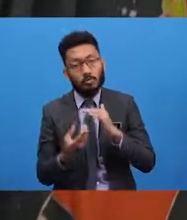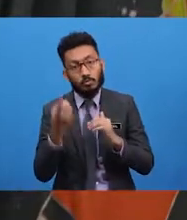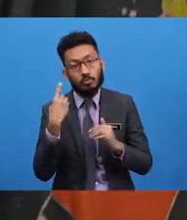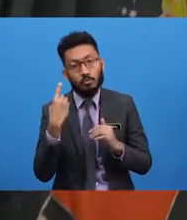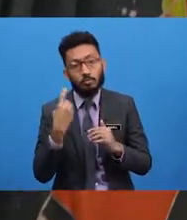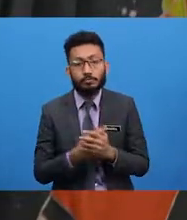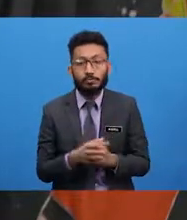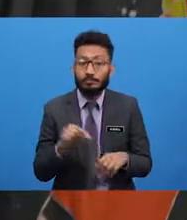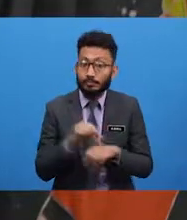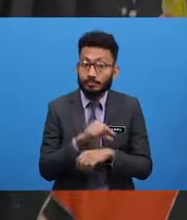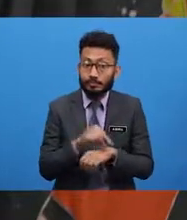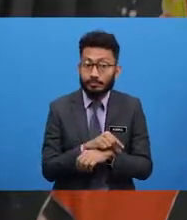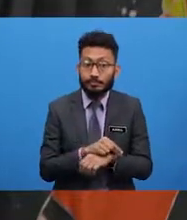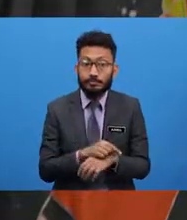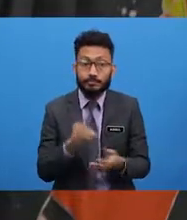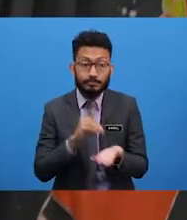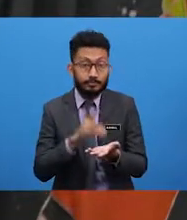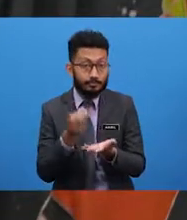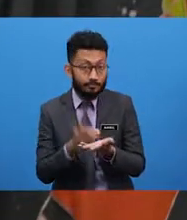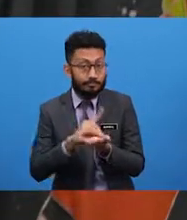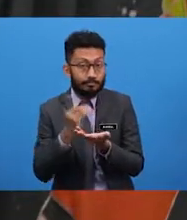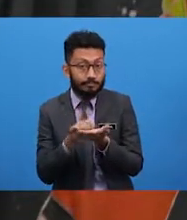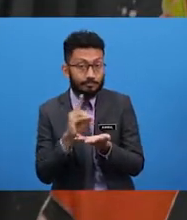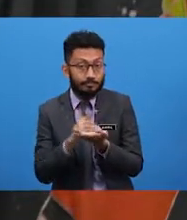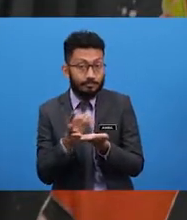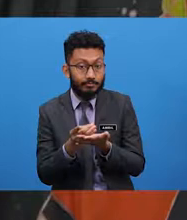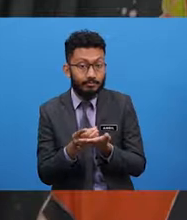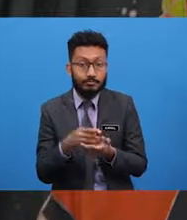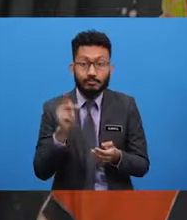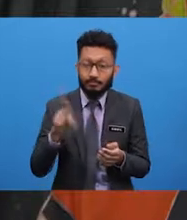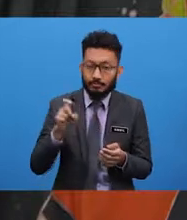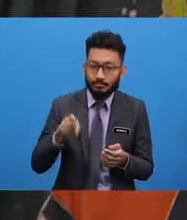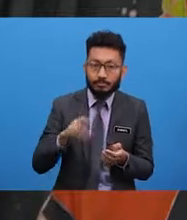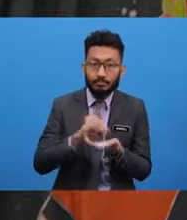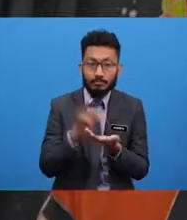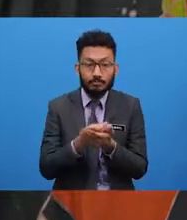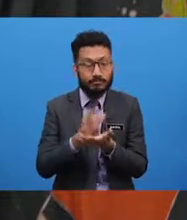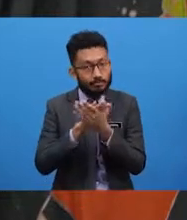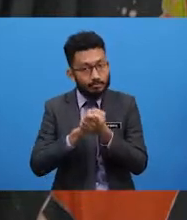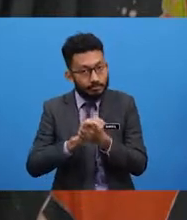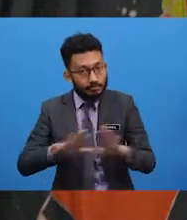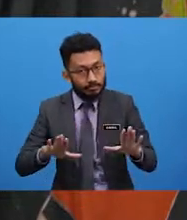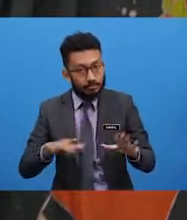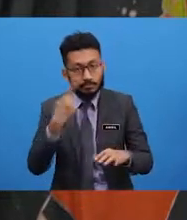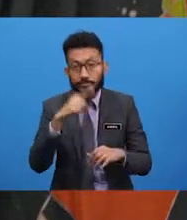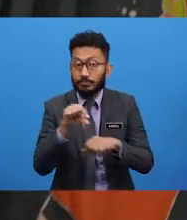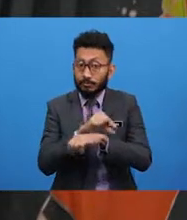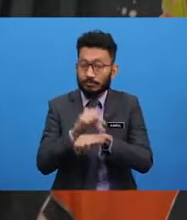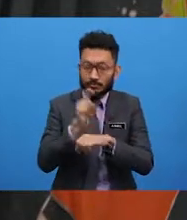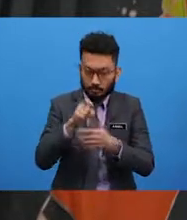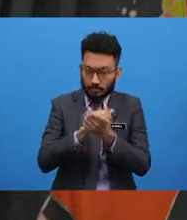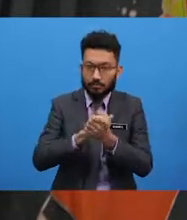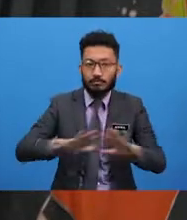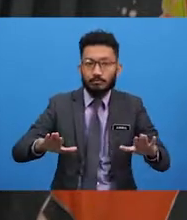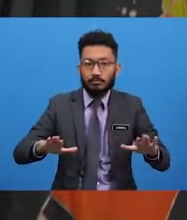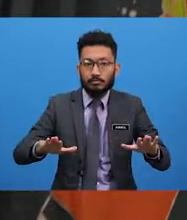Sebelum menggunakan set dapur batik terap, pastikan keadaan dapur selamat untuk digunakan. Nyalakan